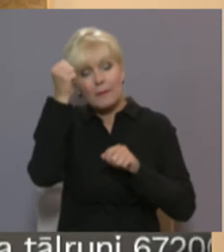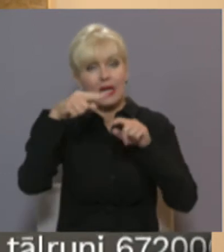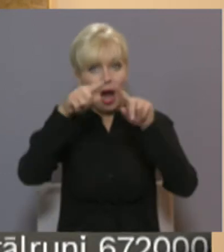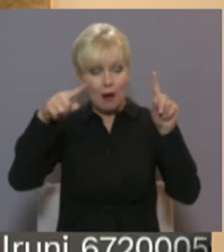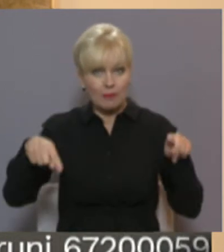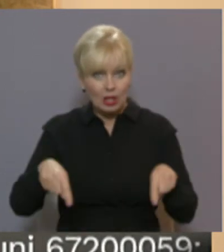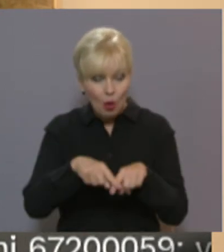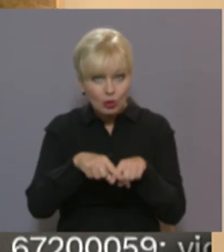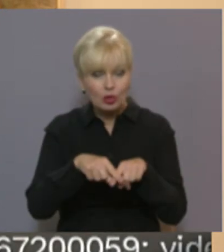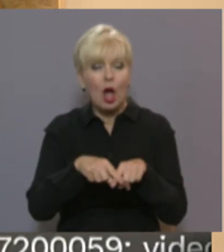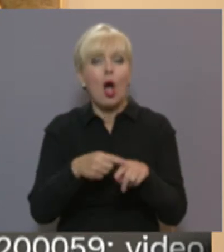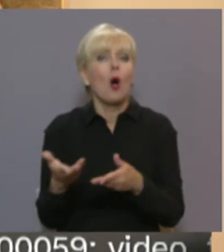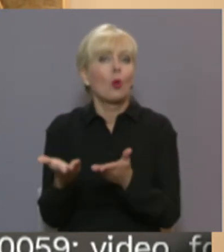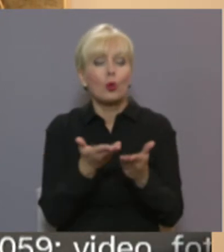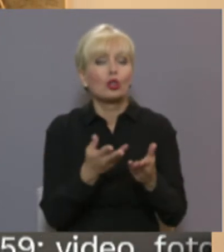biedrība nodibināja.